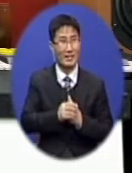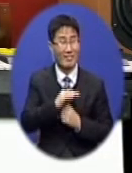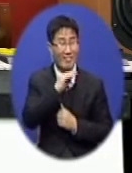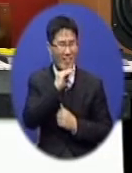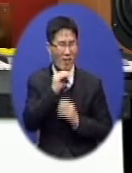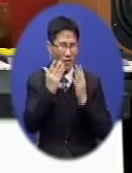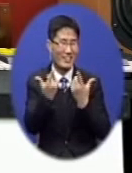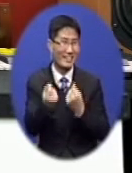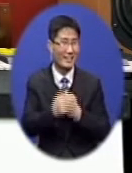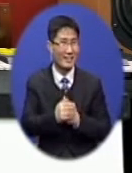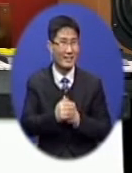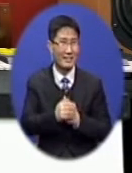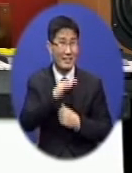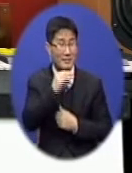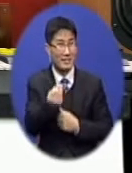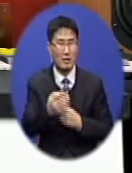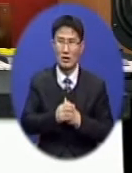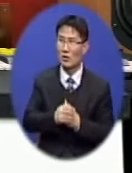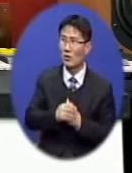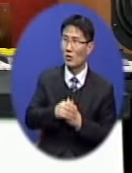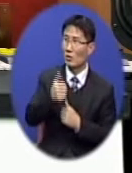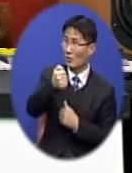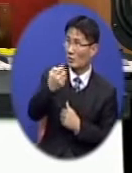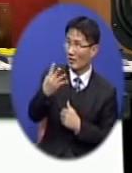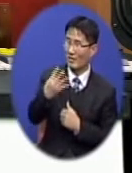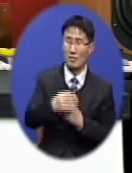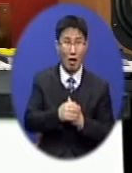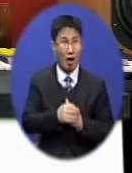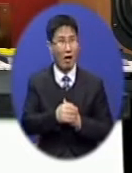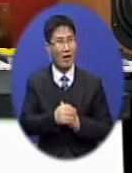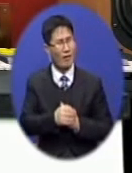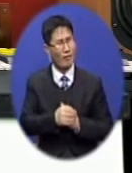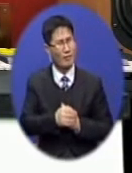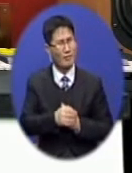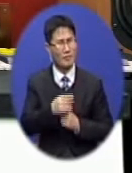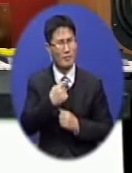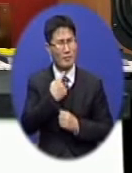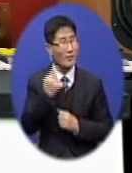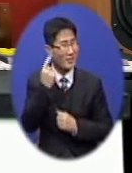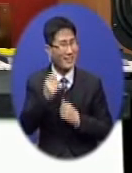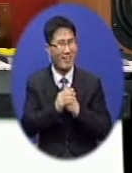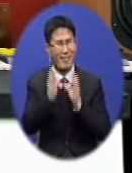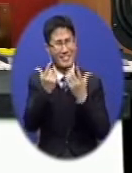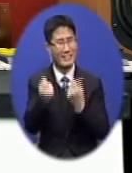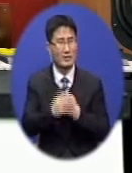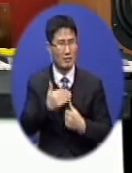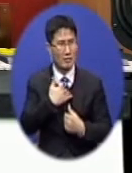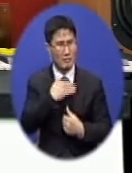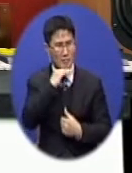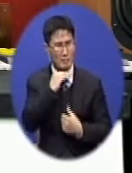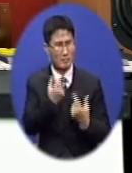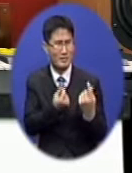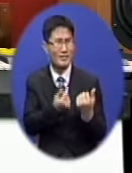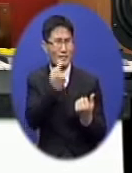몇 반이세요? 5학년 4반입니다. 근데 굉장히 애때세요. 저는 뭐 제 또래신 줄